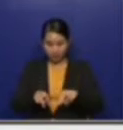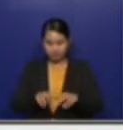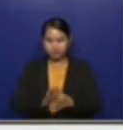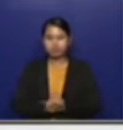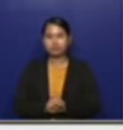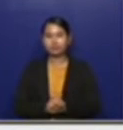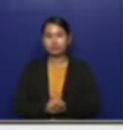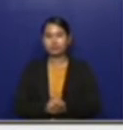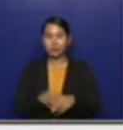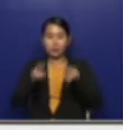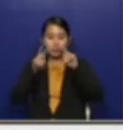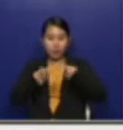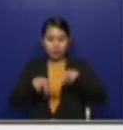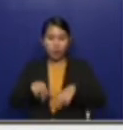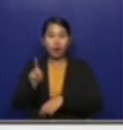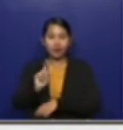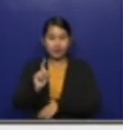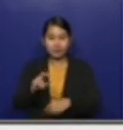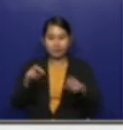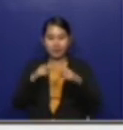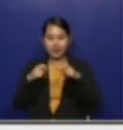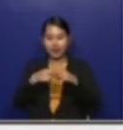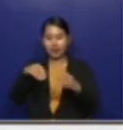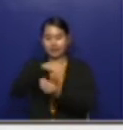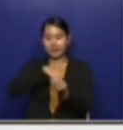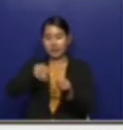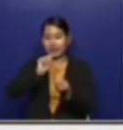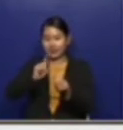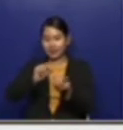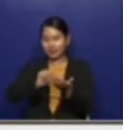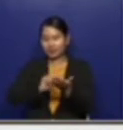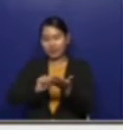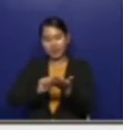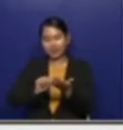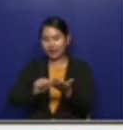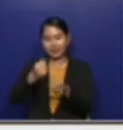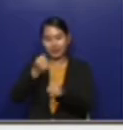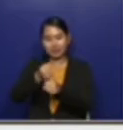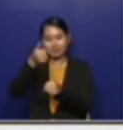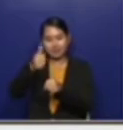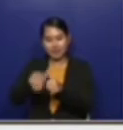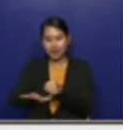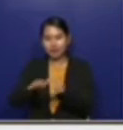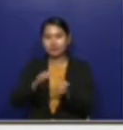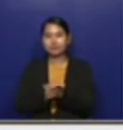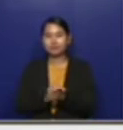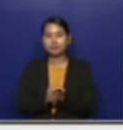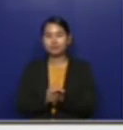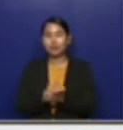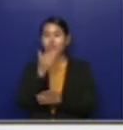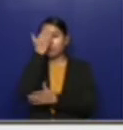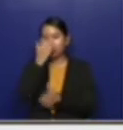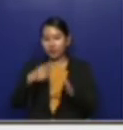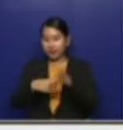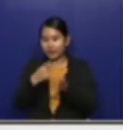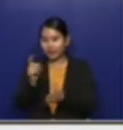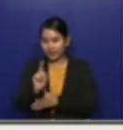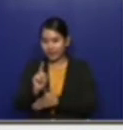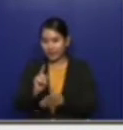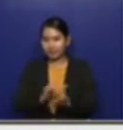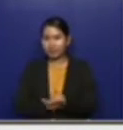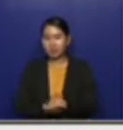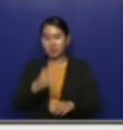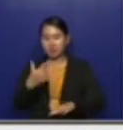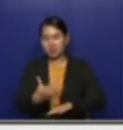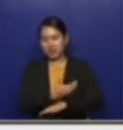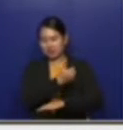กการแก้ไขปัญหาเศรษฐกิจปากท้องที่ไม่สำเร็จเสียทีเนี่ยก็เพราะความไม่เชื่อมั่นในการเมืองการ